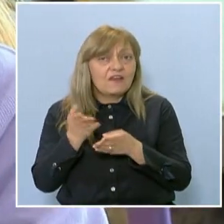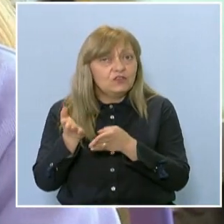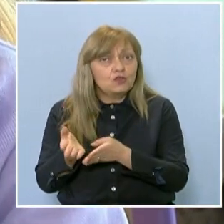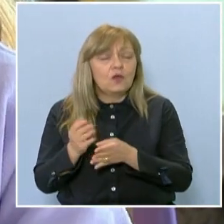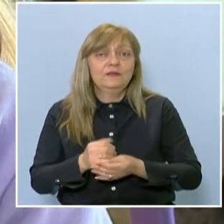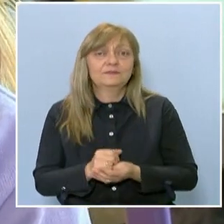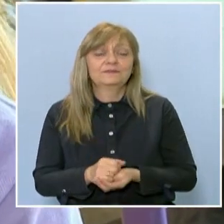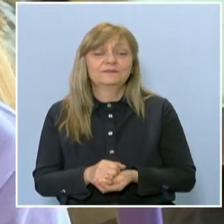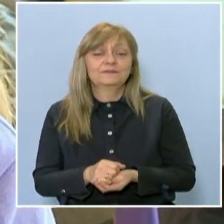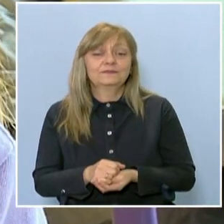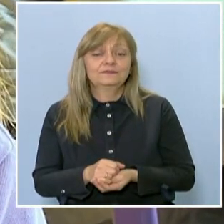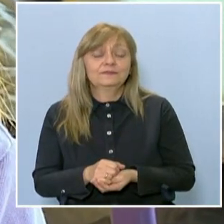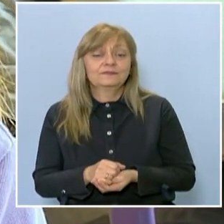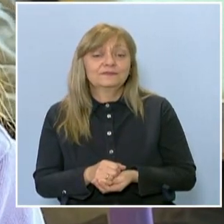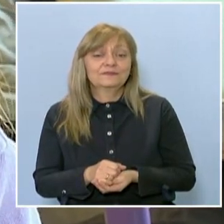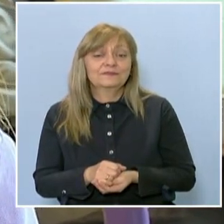той